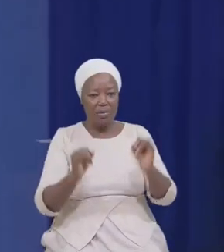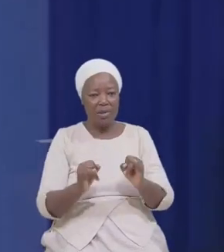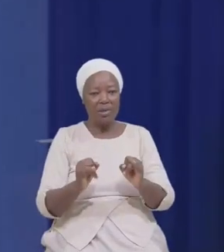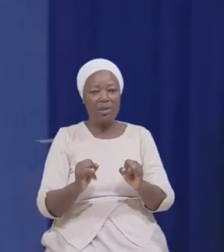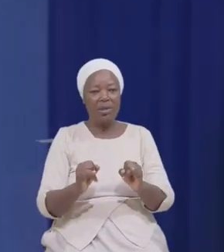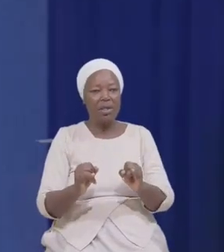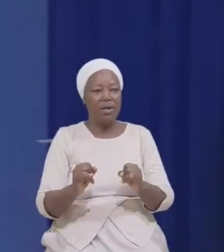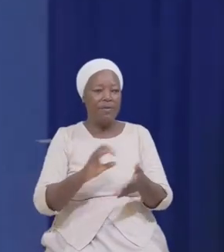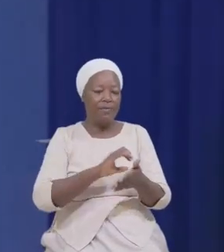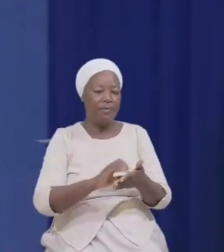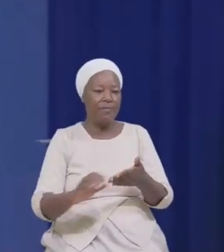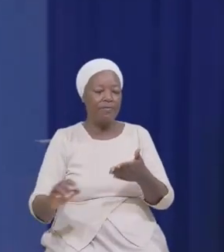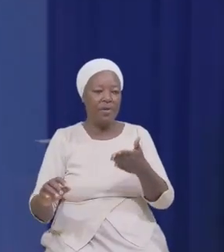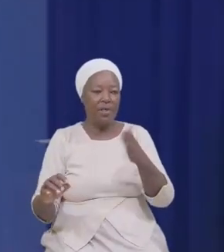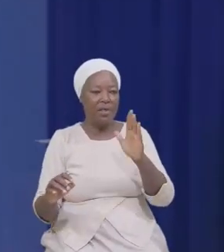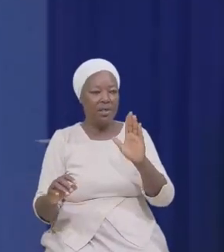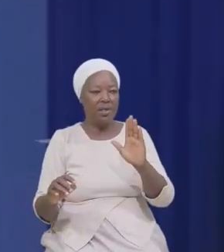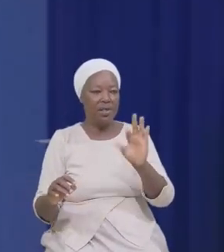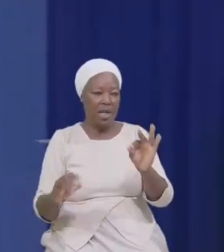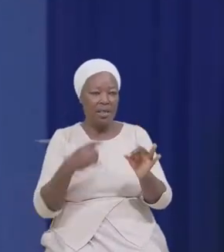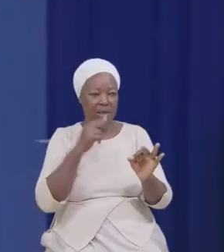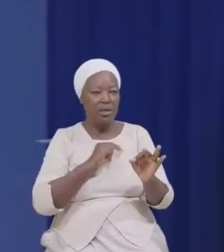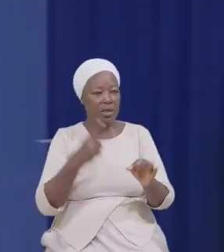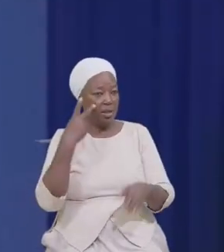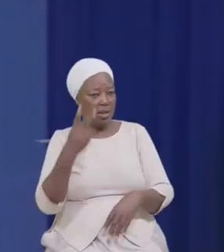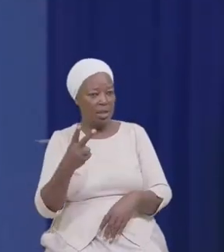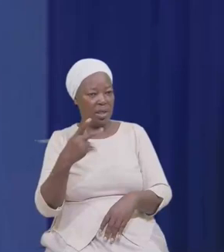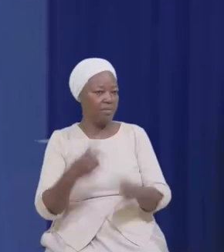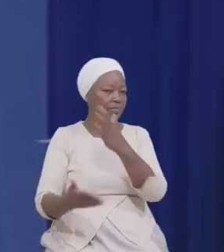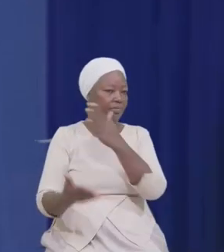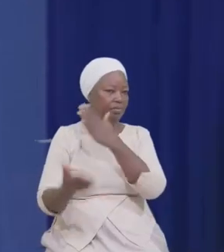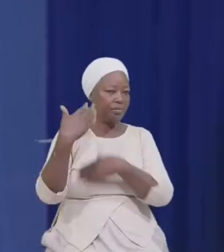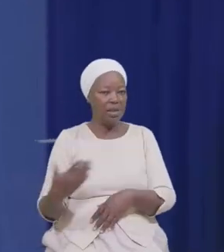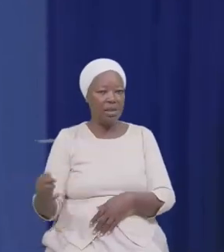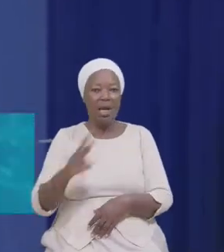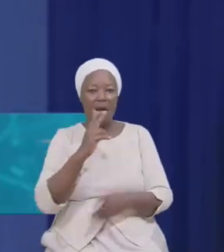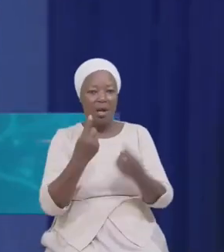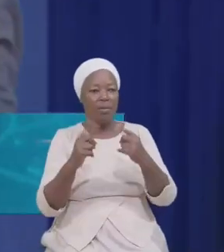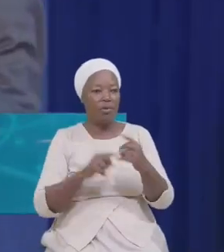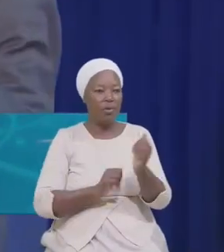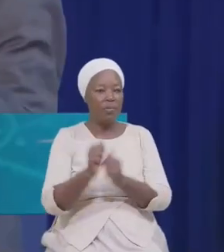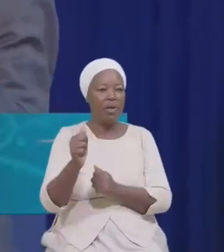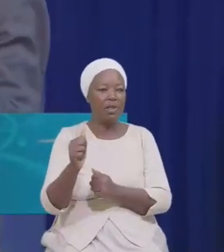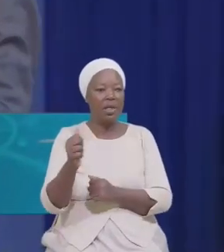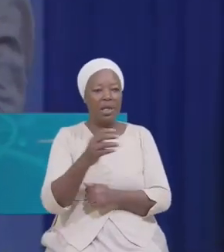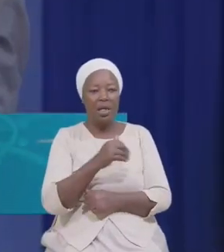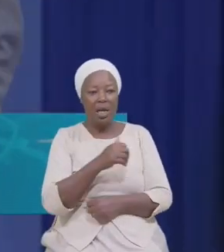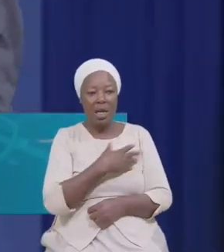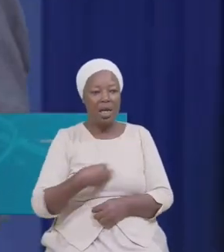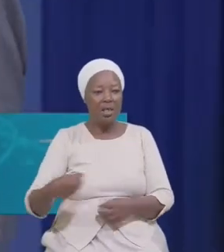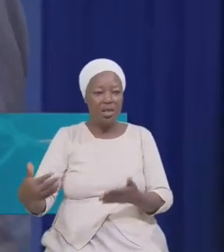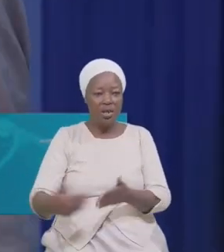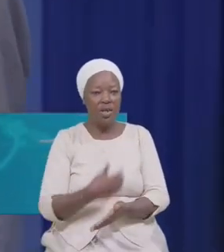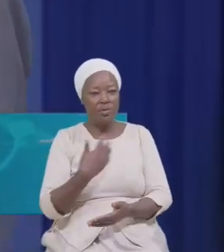Verset 9 nous dit, voici, les premières choses se sont accomplies, et je vous en annonce